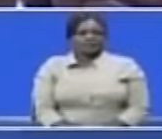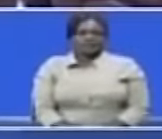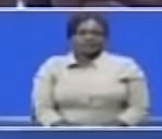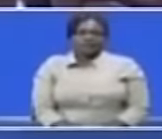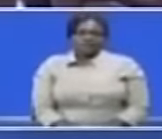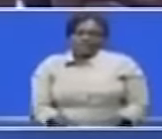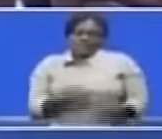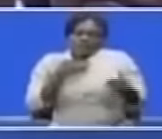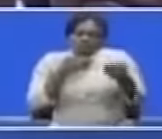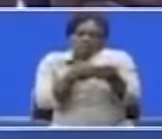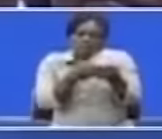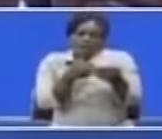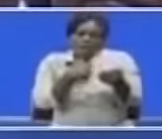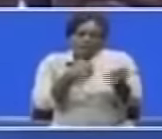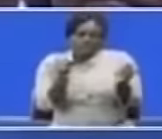about nine